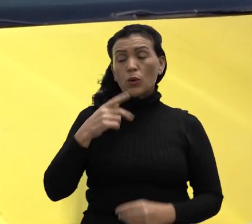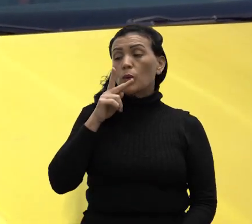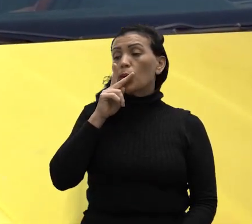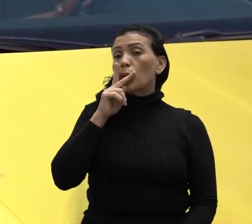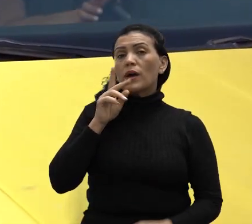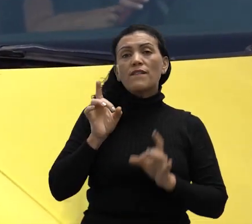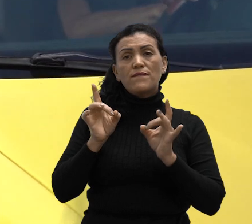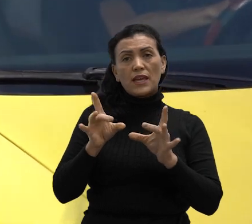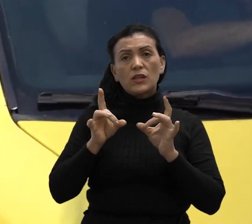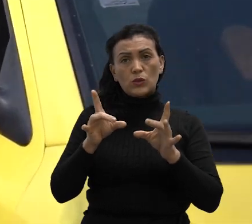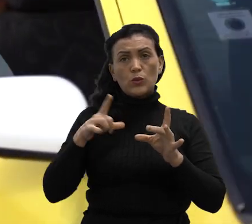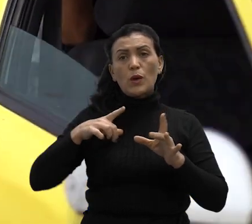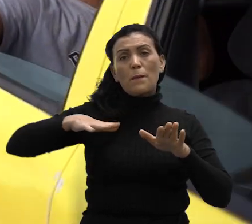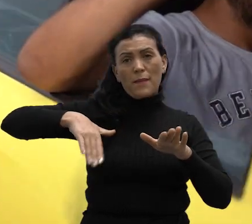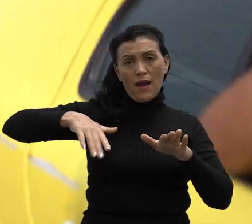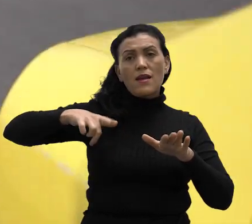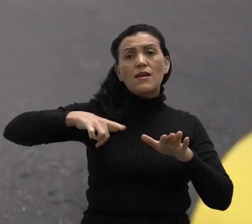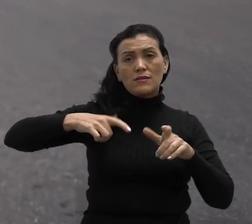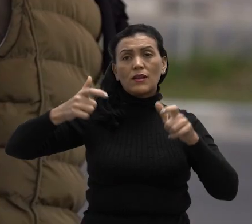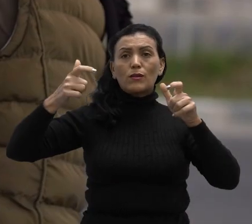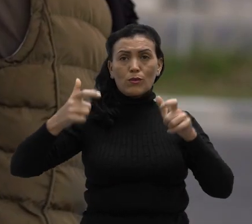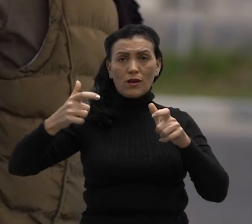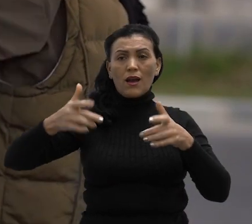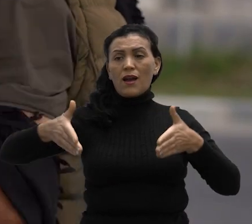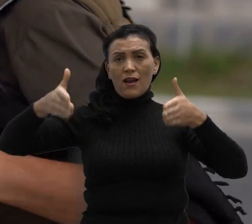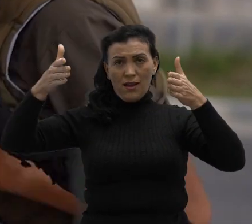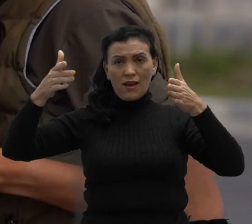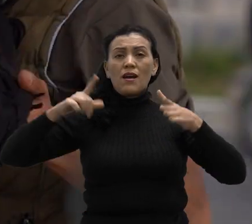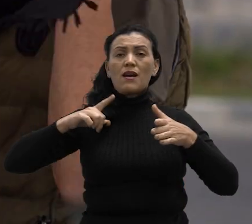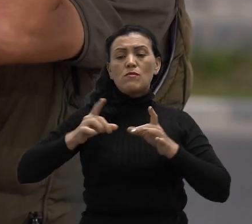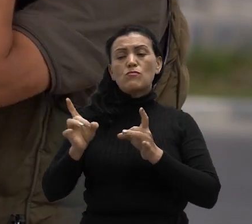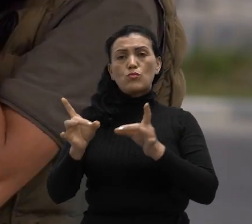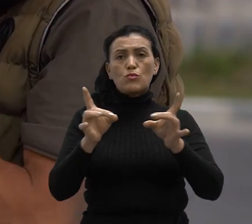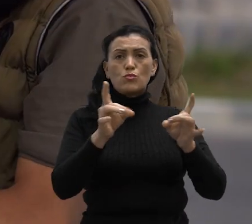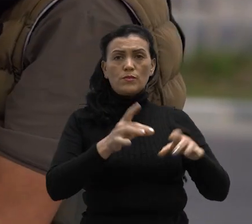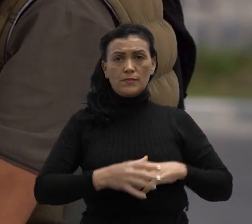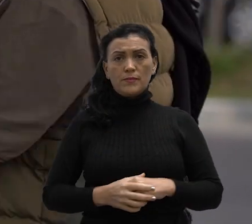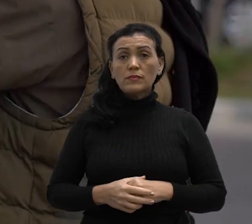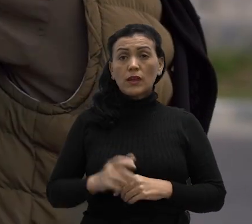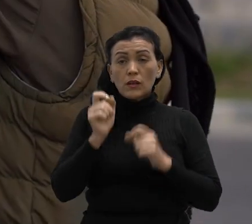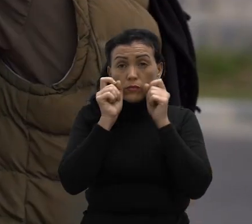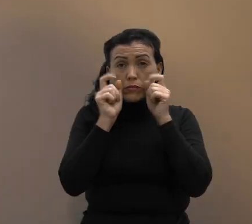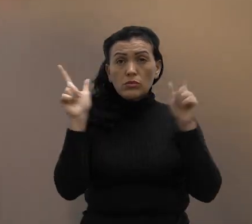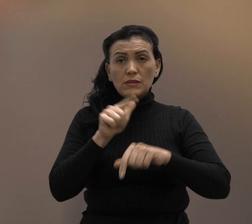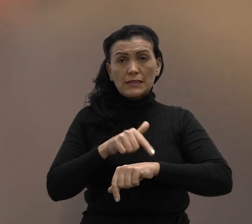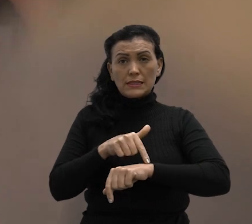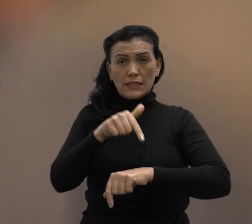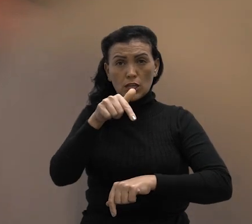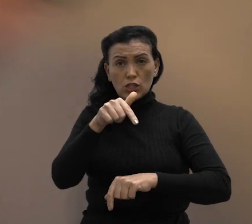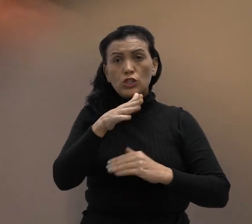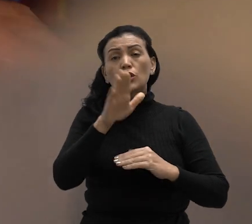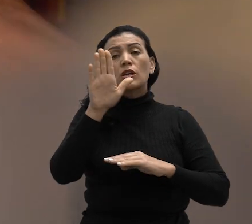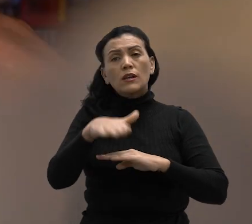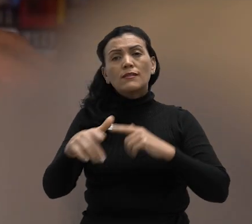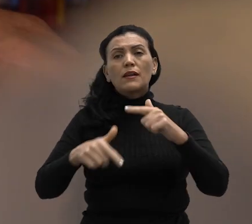وظيفتي بياع دخان، إلي بسطة على خط البحر على الكورنيش. بصحى الساعة 7 للساعة